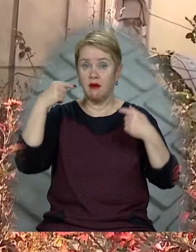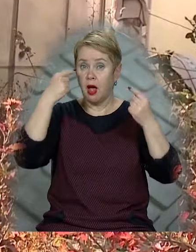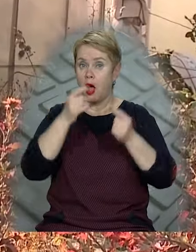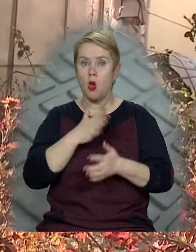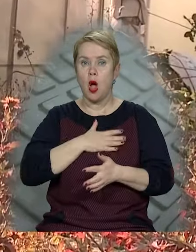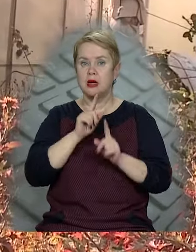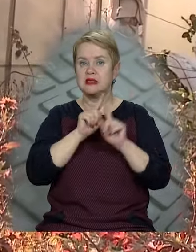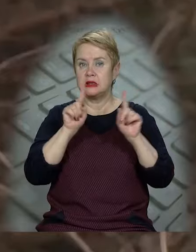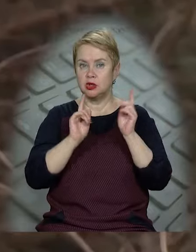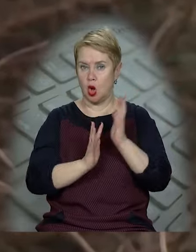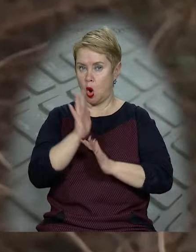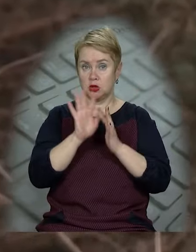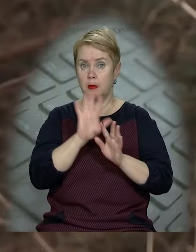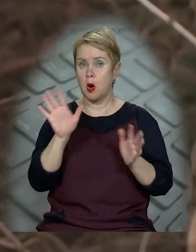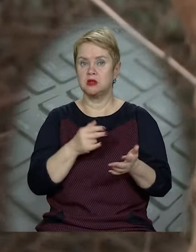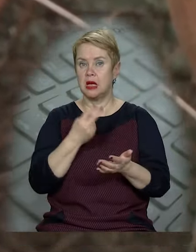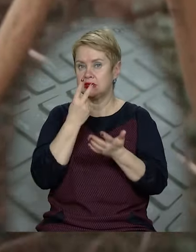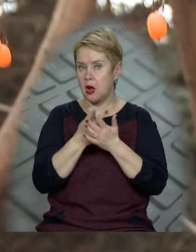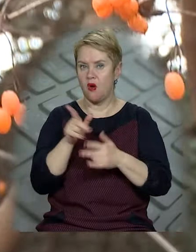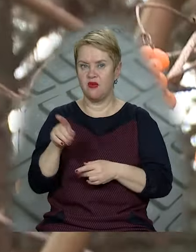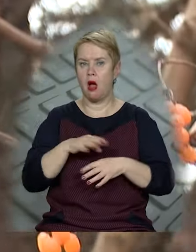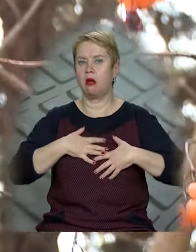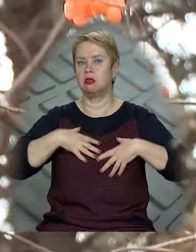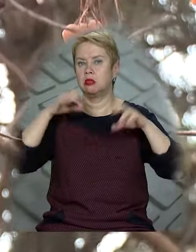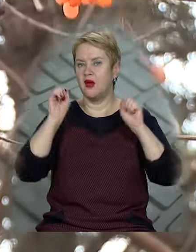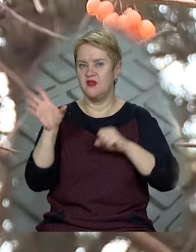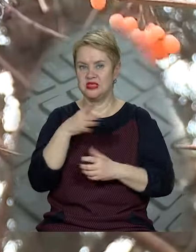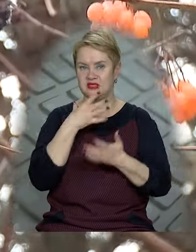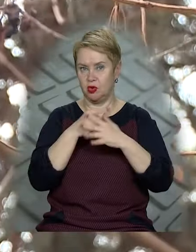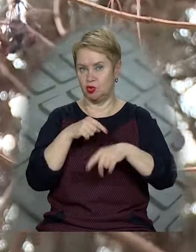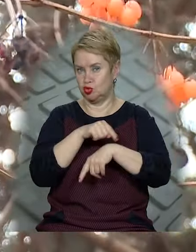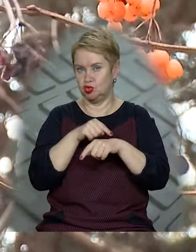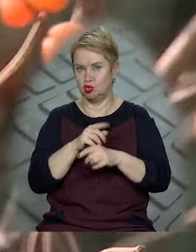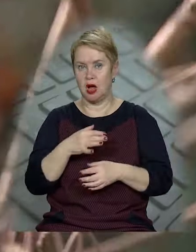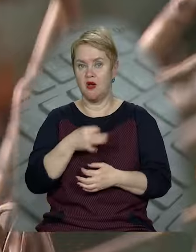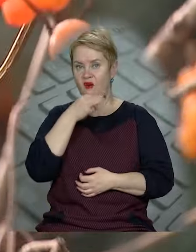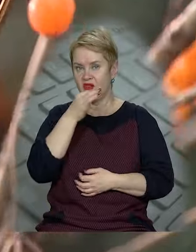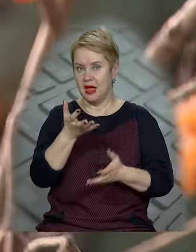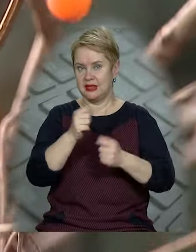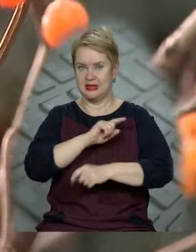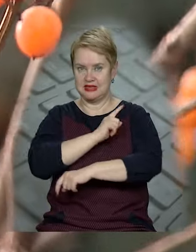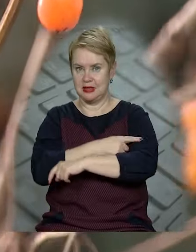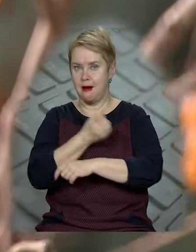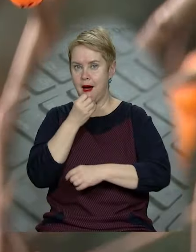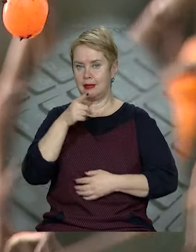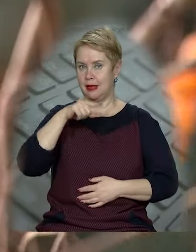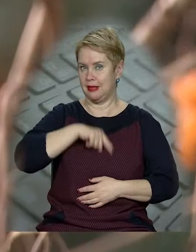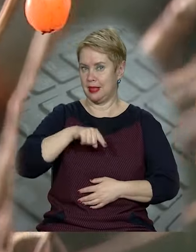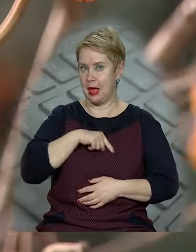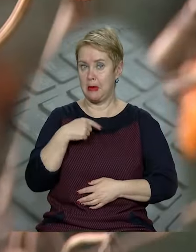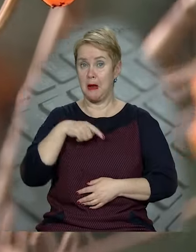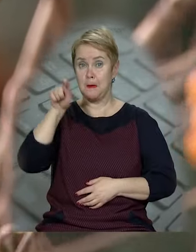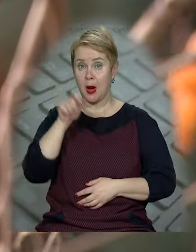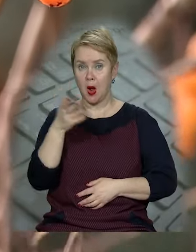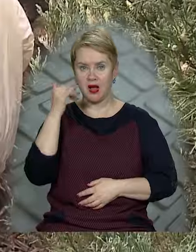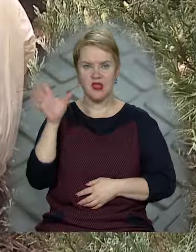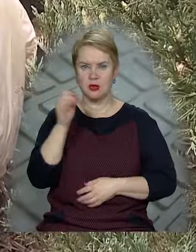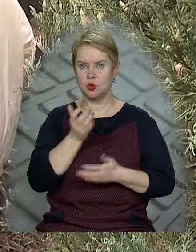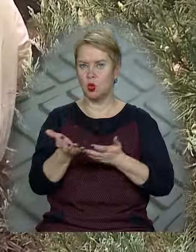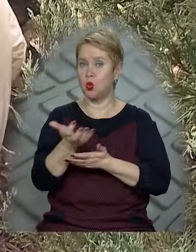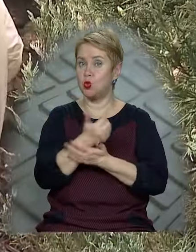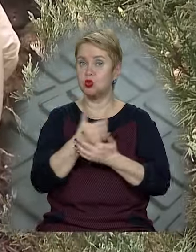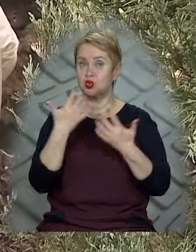рослин. Олексій не просто ними захоплюється, він віддає увесь свій час. У відповідь отримує силу і гарний настрій. Ми приїхали, коли весь врожай